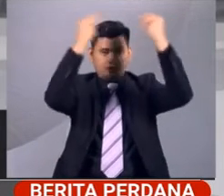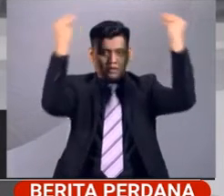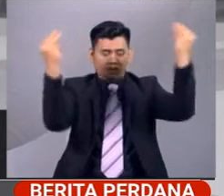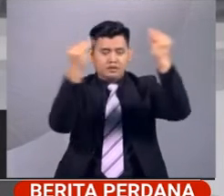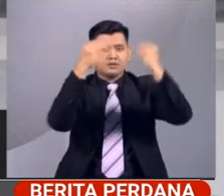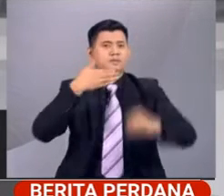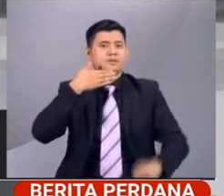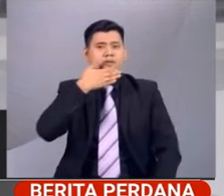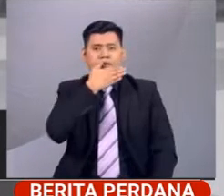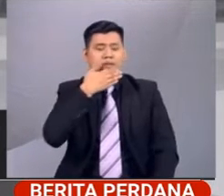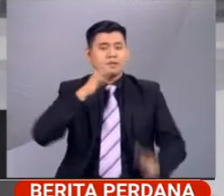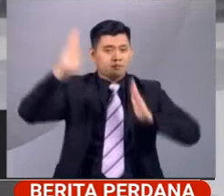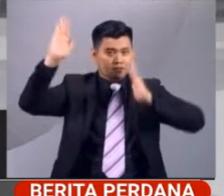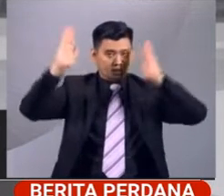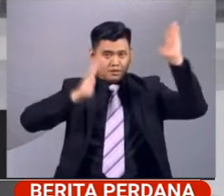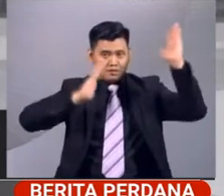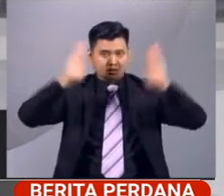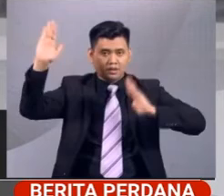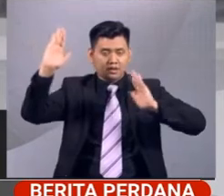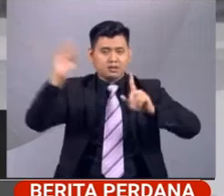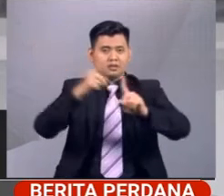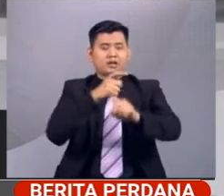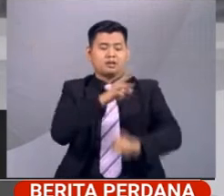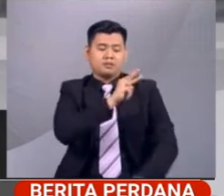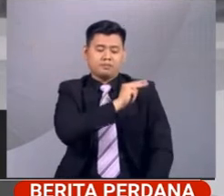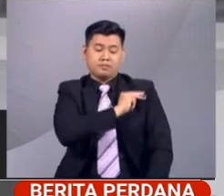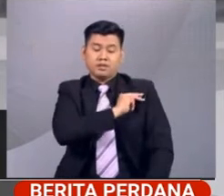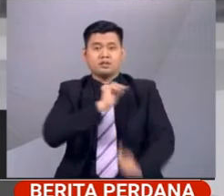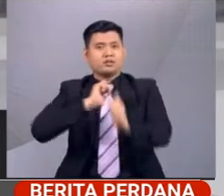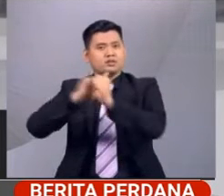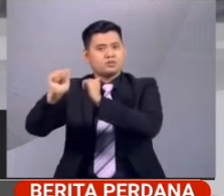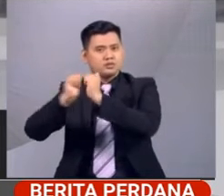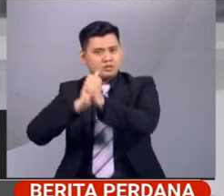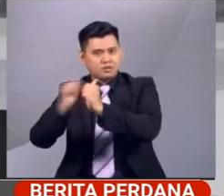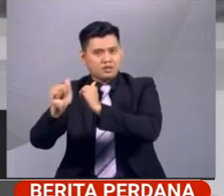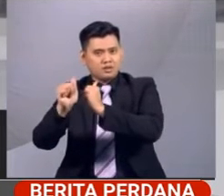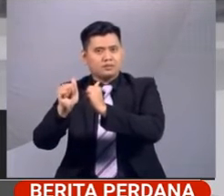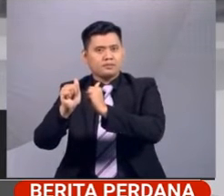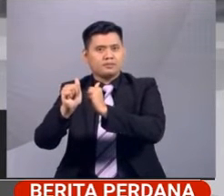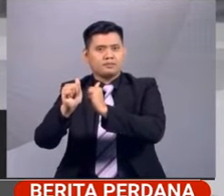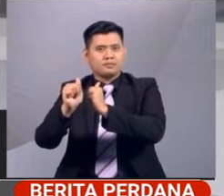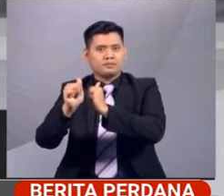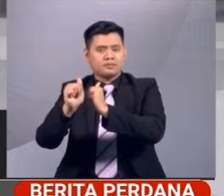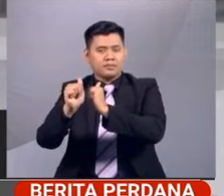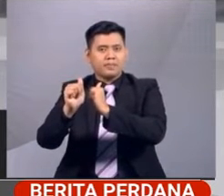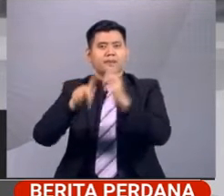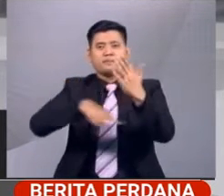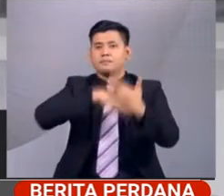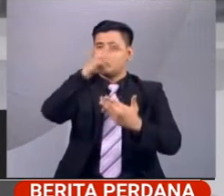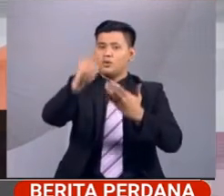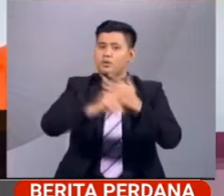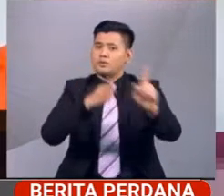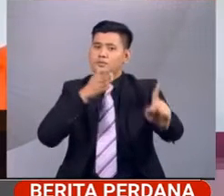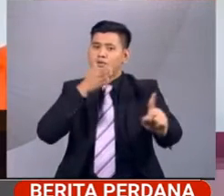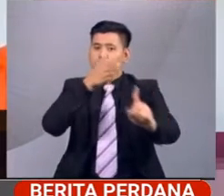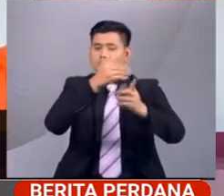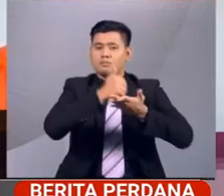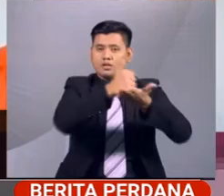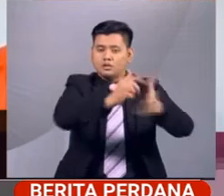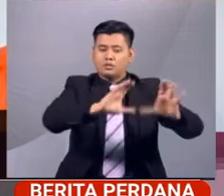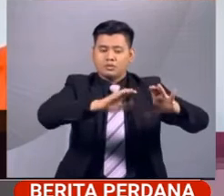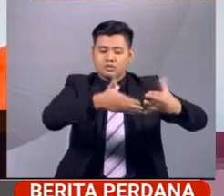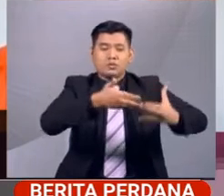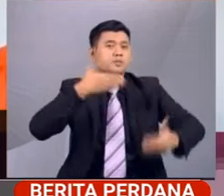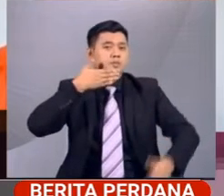jufitriani joha menurut mencibir dan sukan Dato Sri Rizal mereka nine American program bertujuan membantu kumpulan